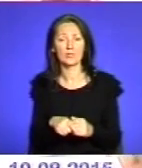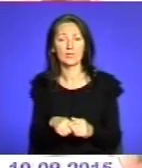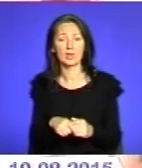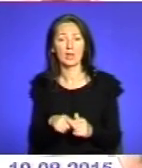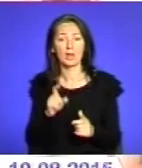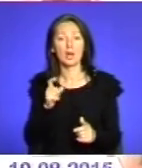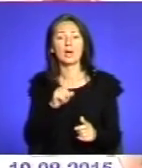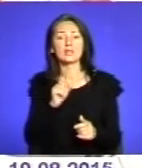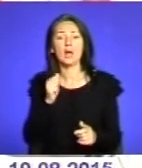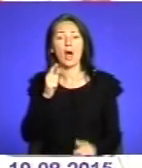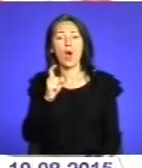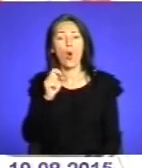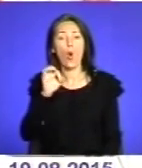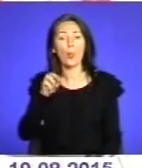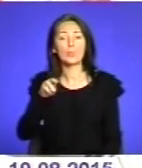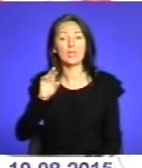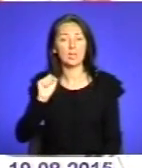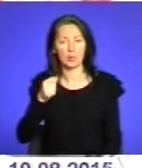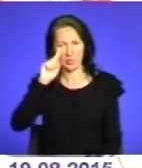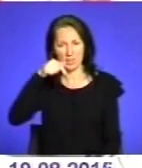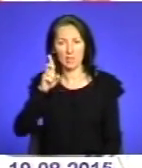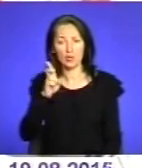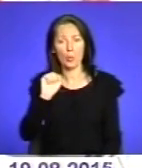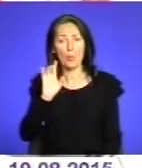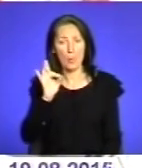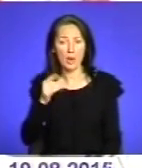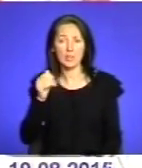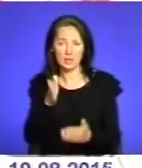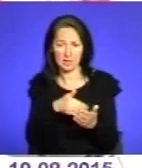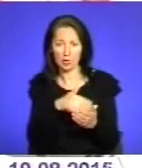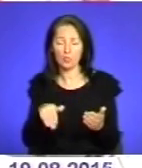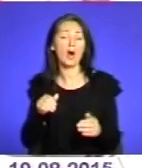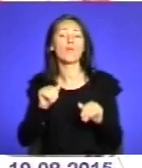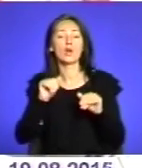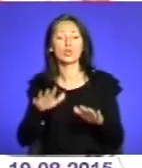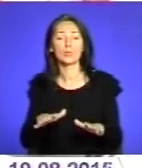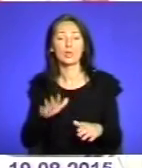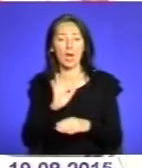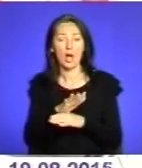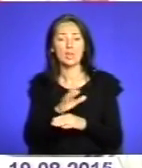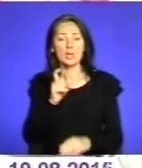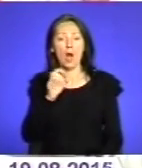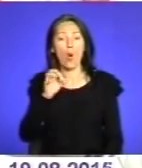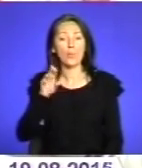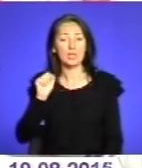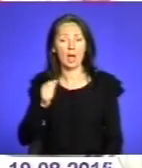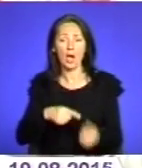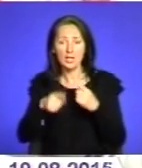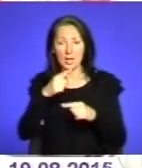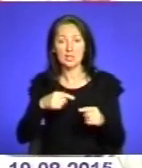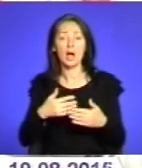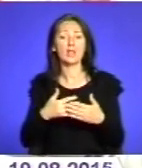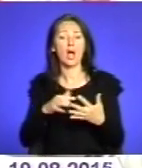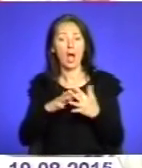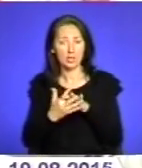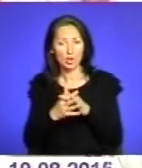Хоптіна. Ви знаєте, що Барна Степан Степанович скасував розпорядження Хоптіна? І назад громаді повернеться